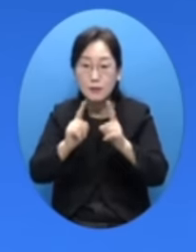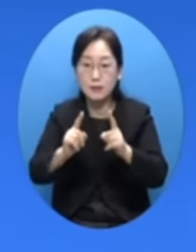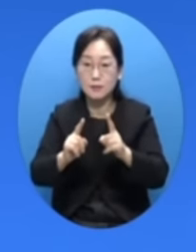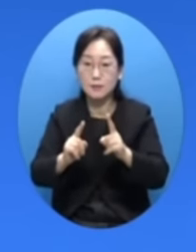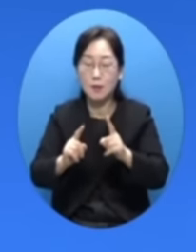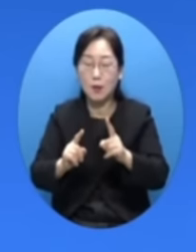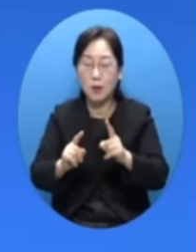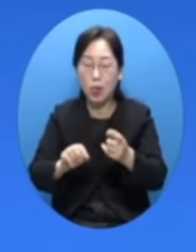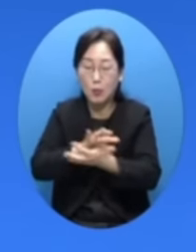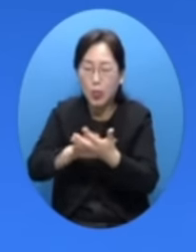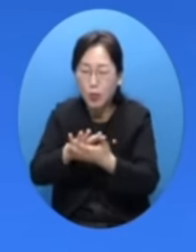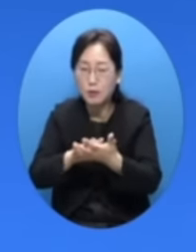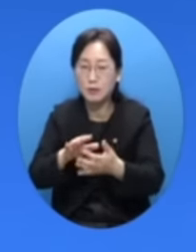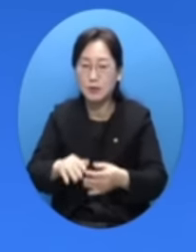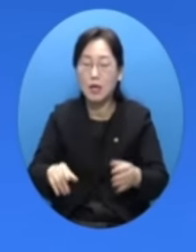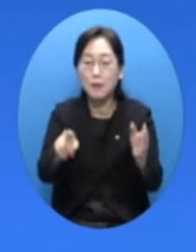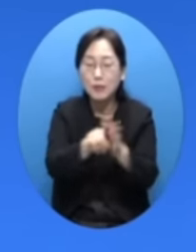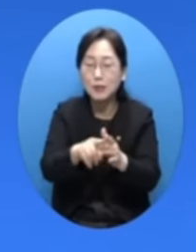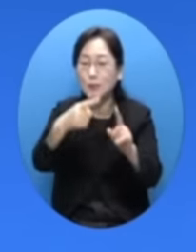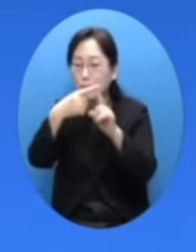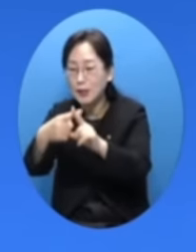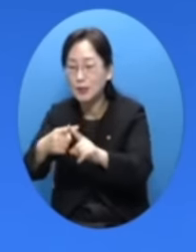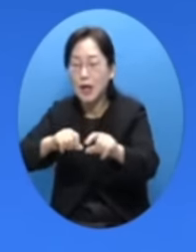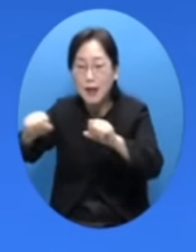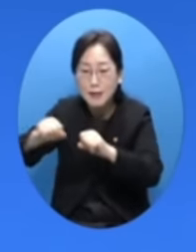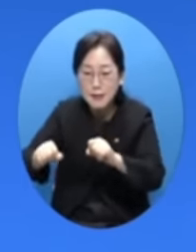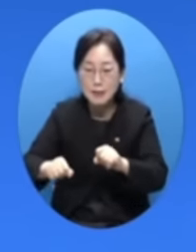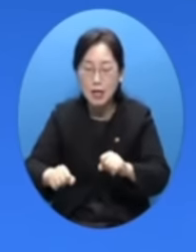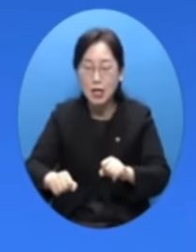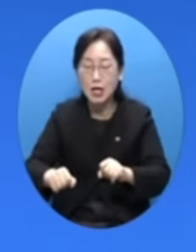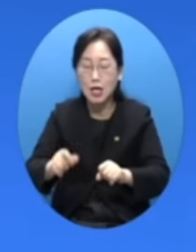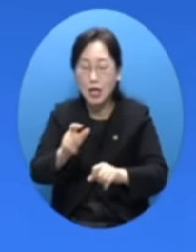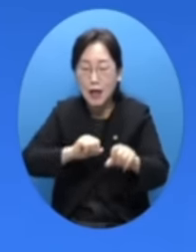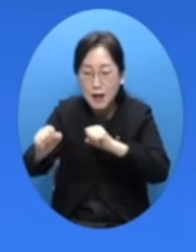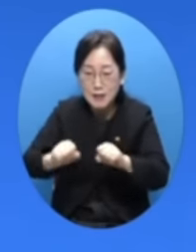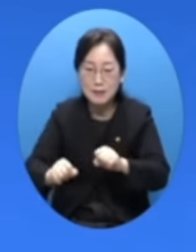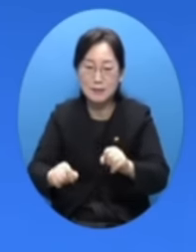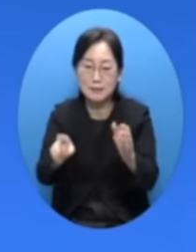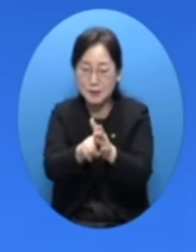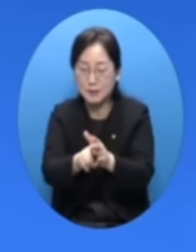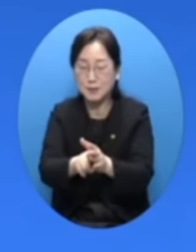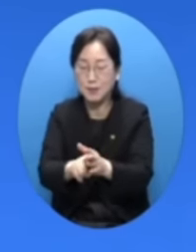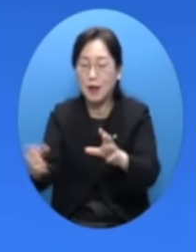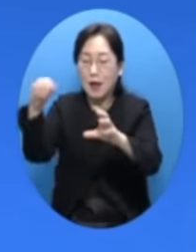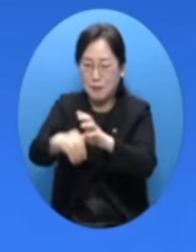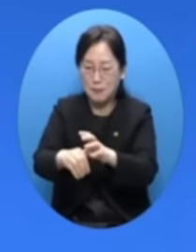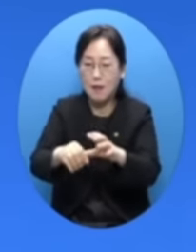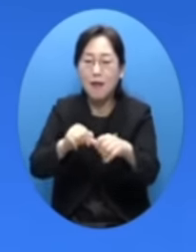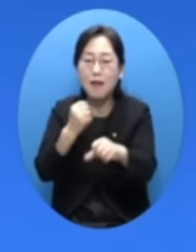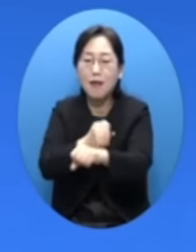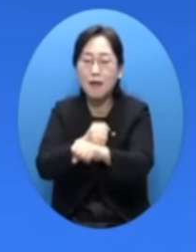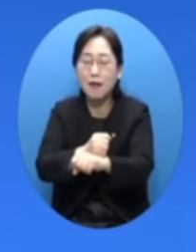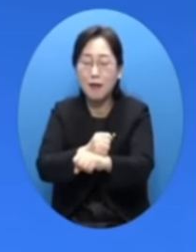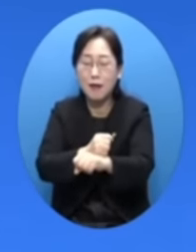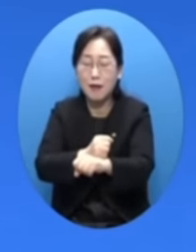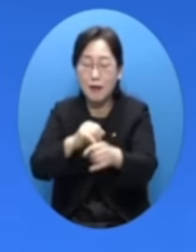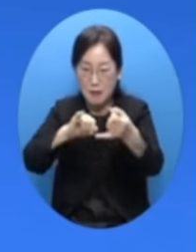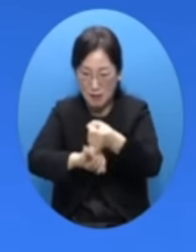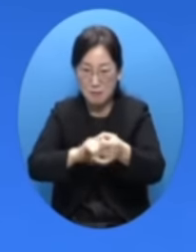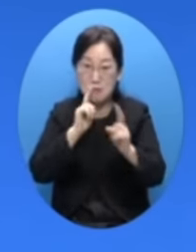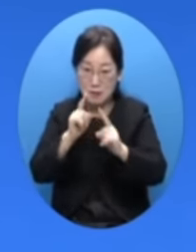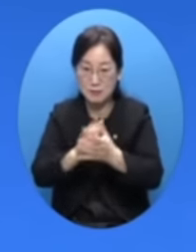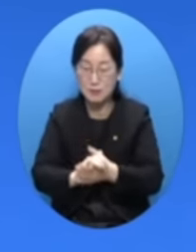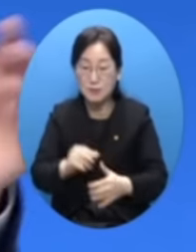희석해서 믿음 플러스 행위, 행위가 같이 뒤따라야 된다고 하는 그런 논리를 세웠습니다. 물론 그래서 가톨릭이 가는